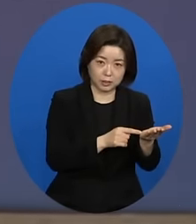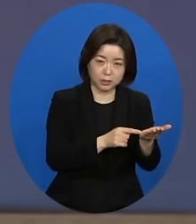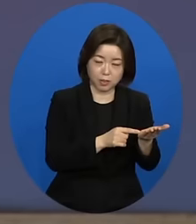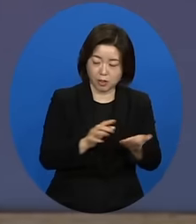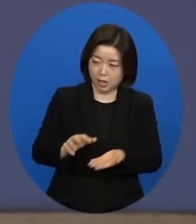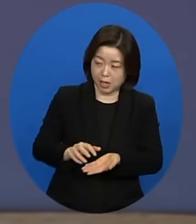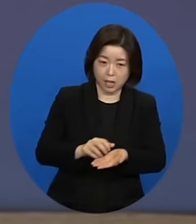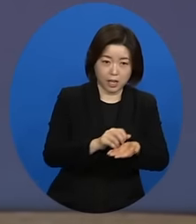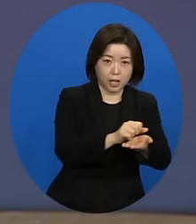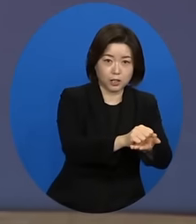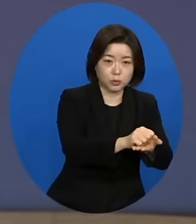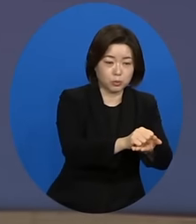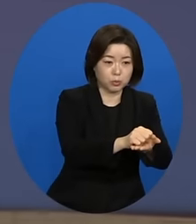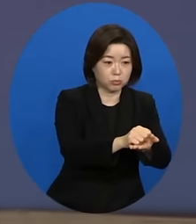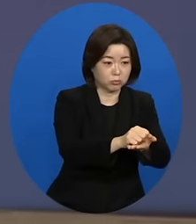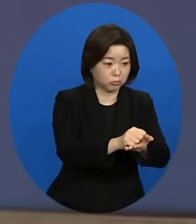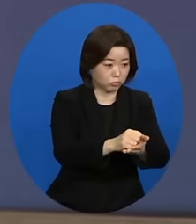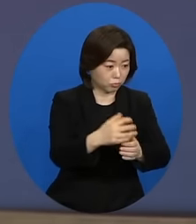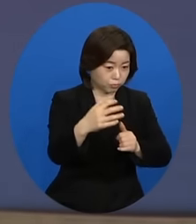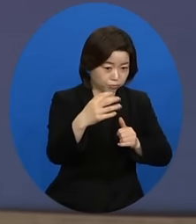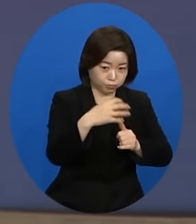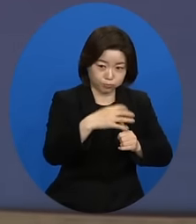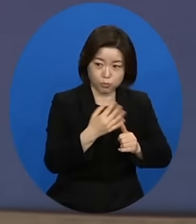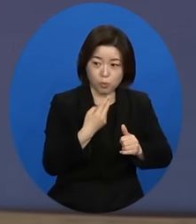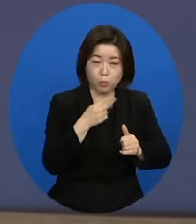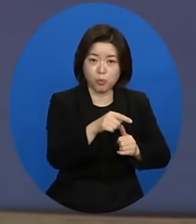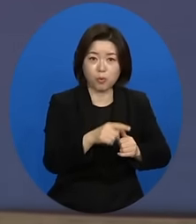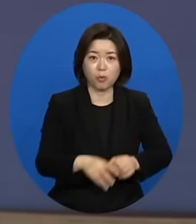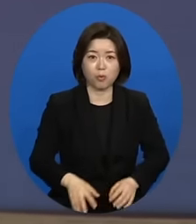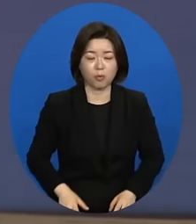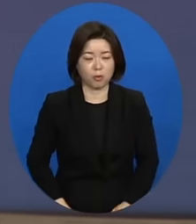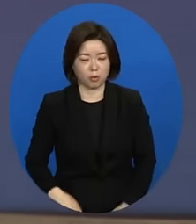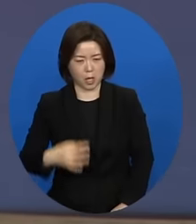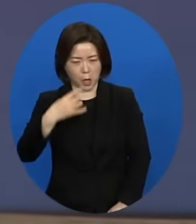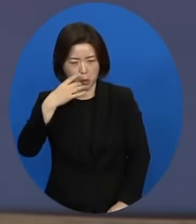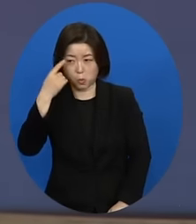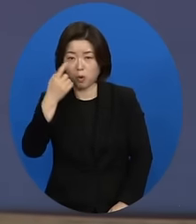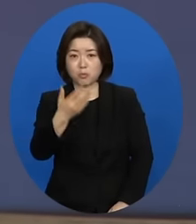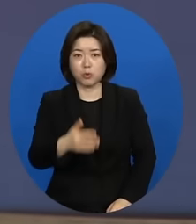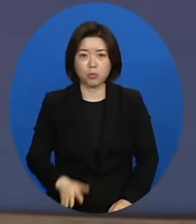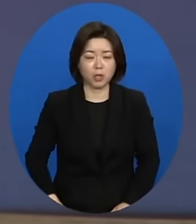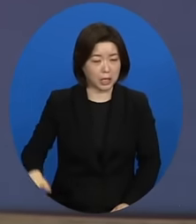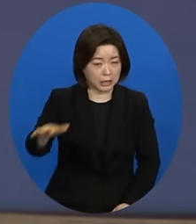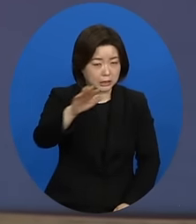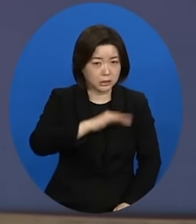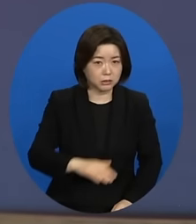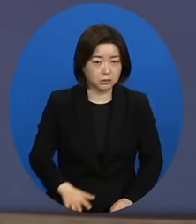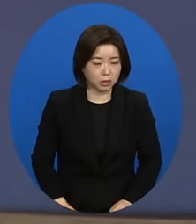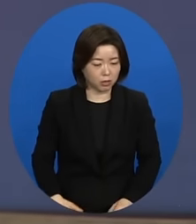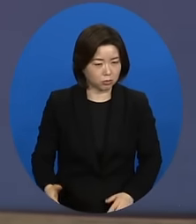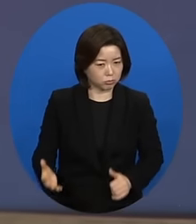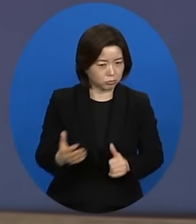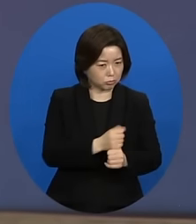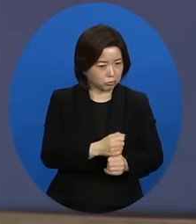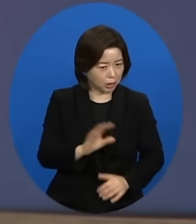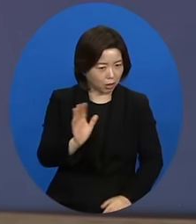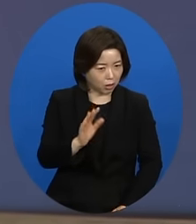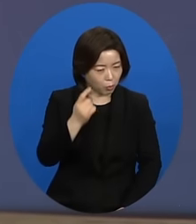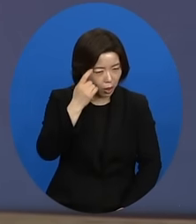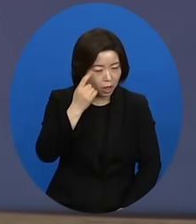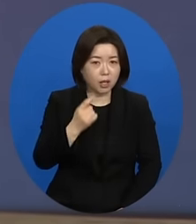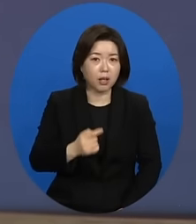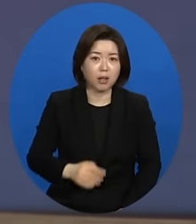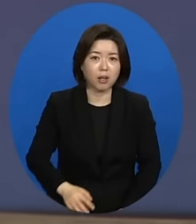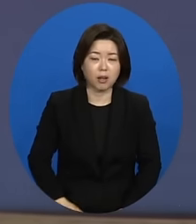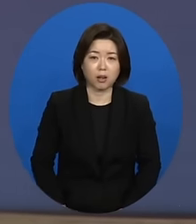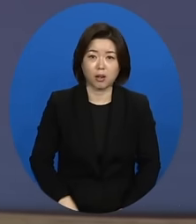가지고 들어가는데 아무도 뭐라고 안 그래요. 그래서 제가 궁금해서 물었어요. 왜들 사람들이 안 잡지?